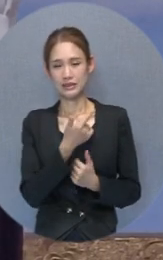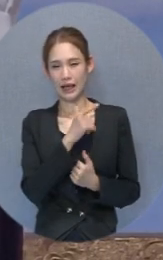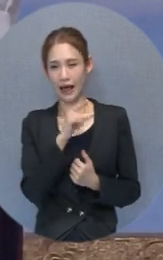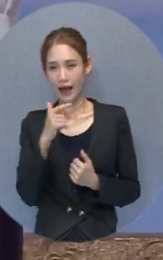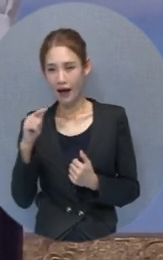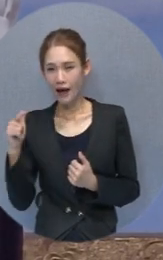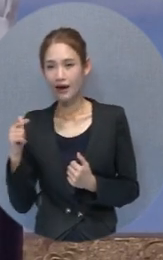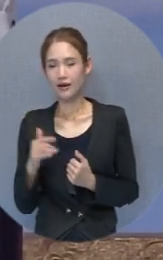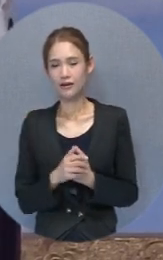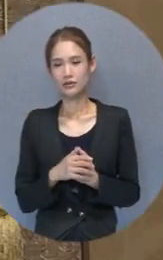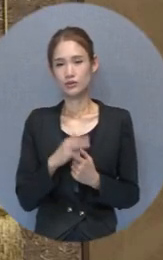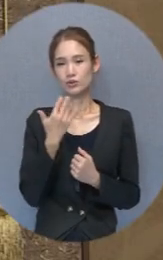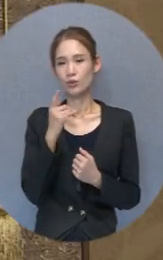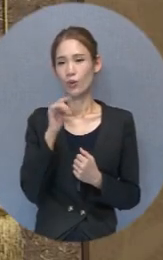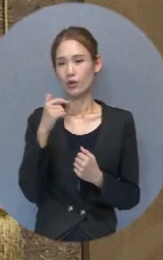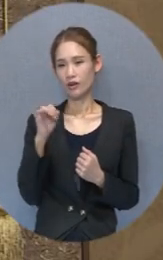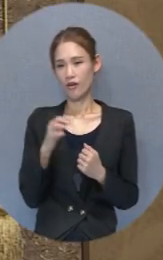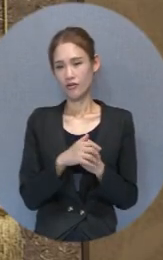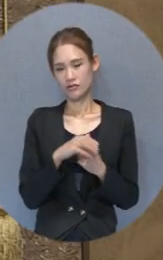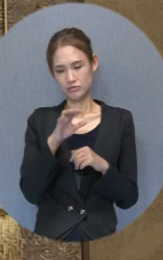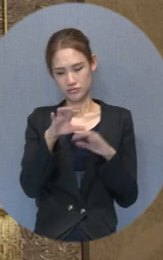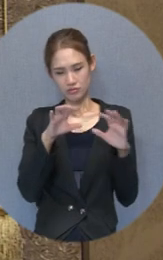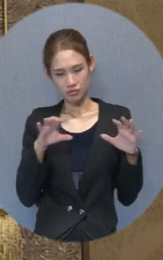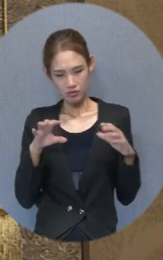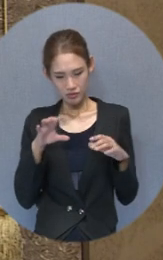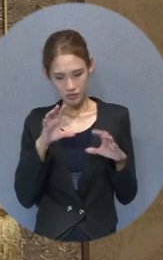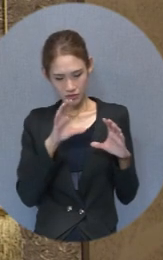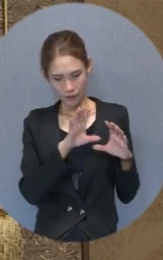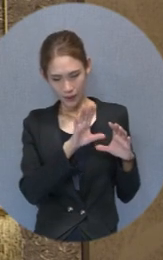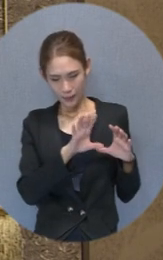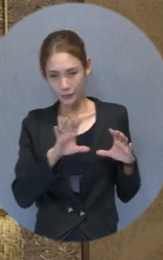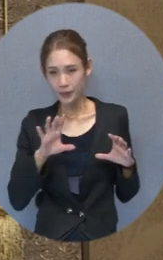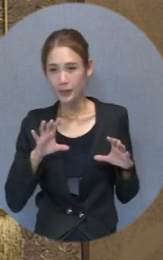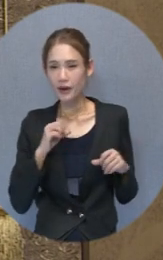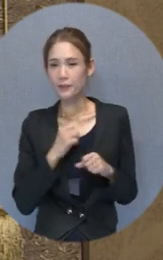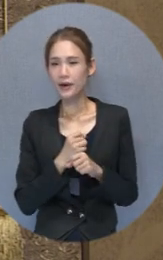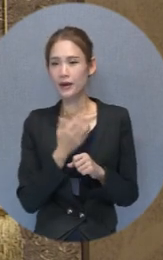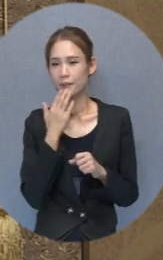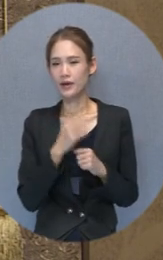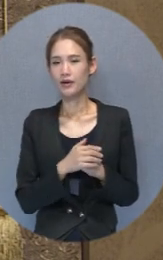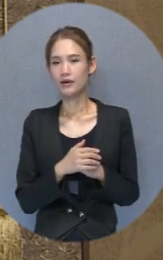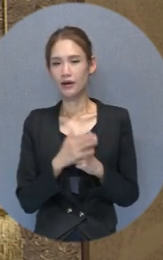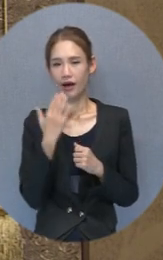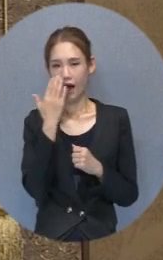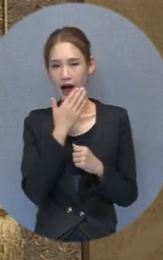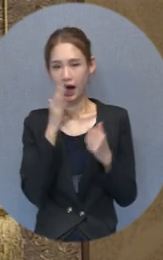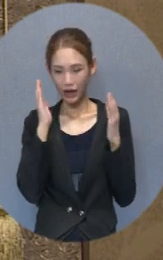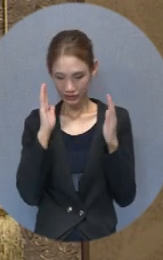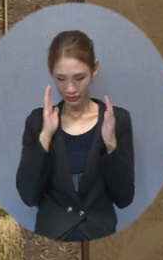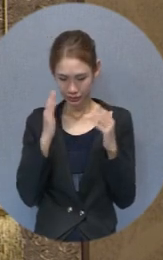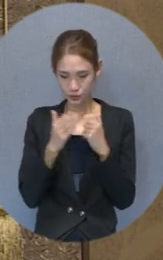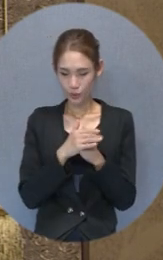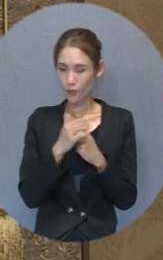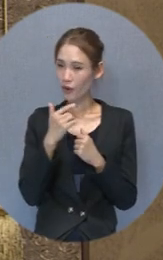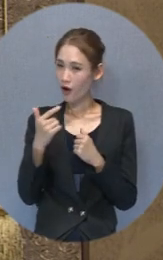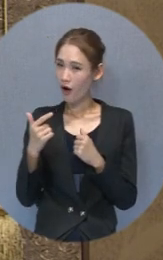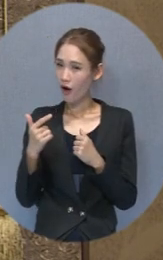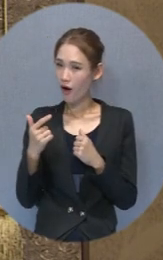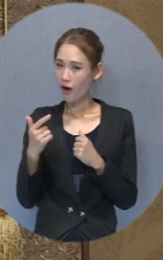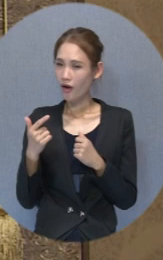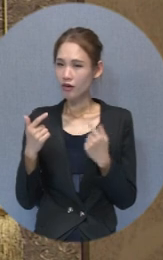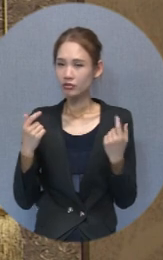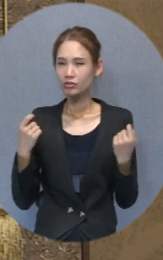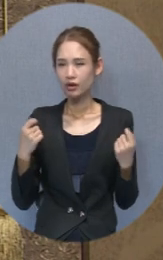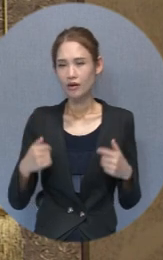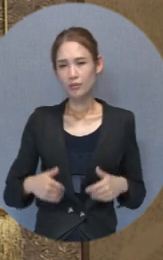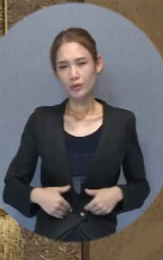다양한 도형이라든지 촉각을 느낄 수 있고 뭐 이렇게 학습에 도움이 되는 책이 필요하지 않을까 생각을 했는데